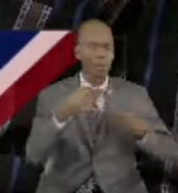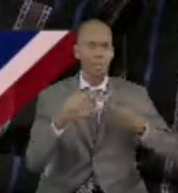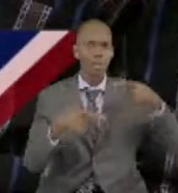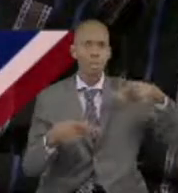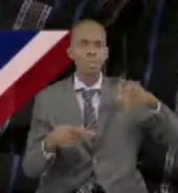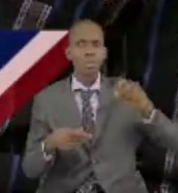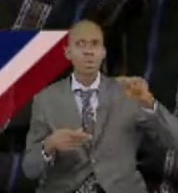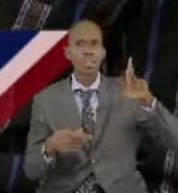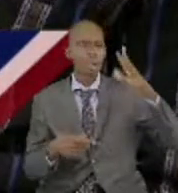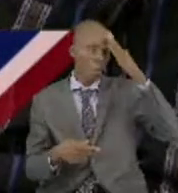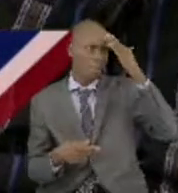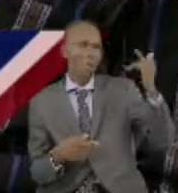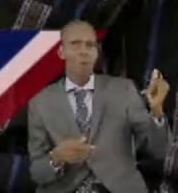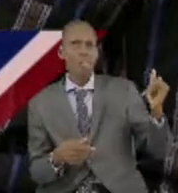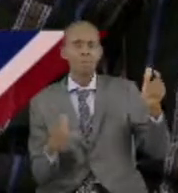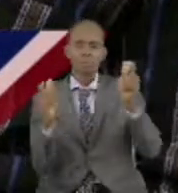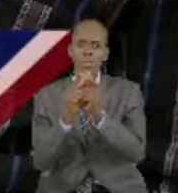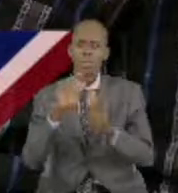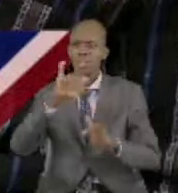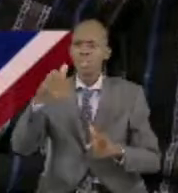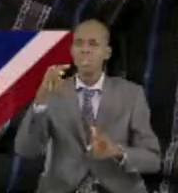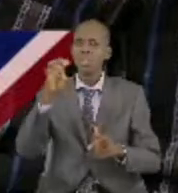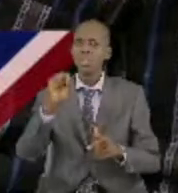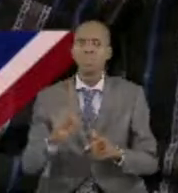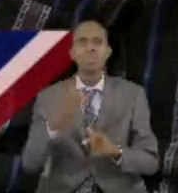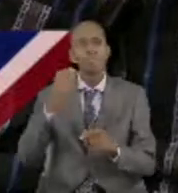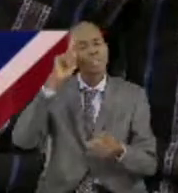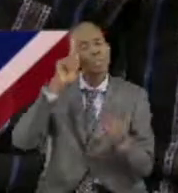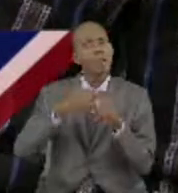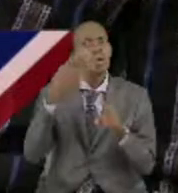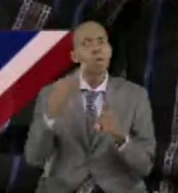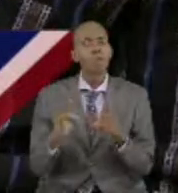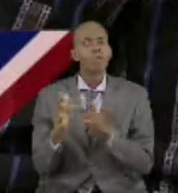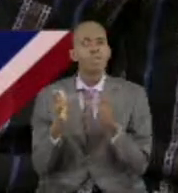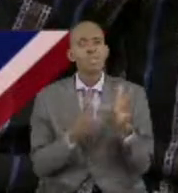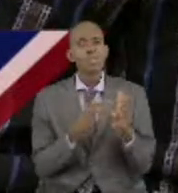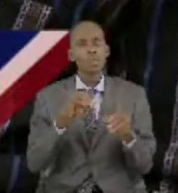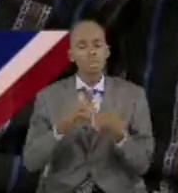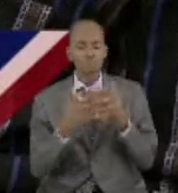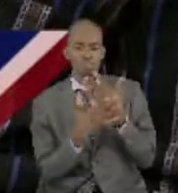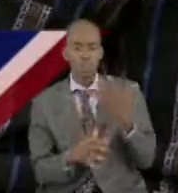voir Pierre, Jacques, le frère du Seigneur. Le frère du Seigneur de la chair.